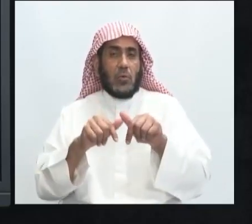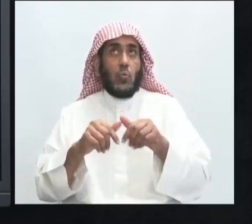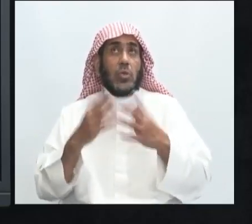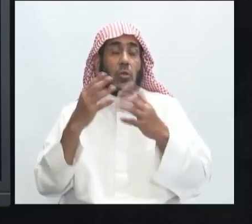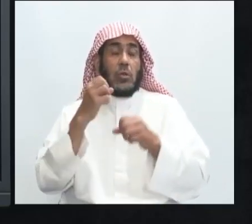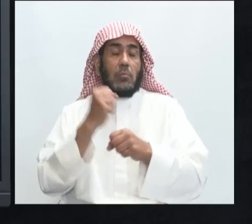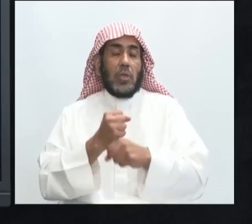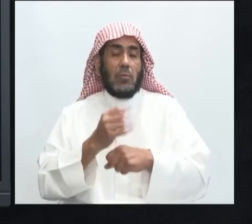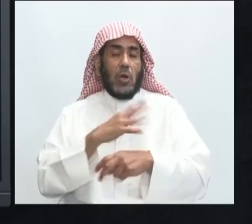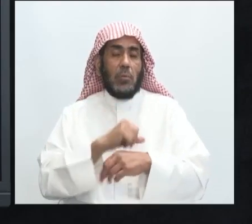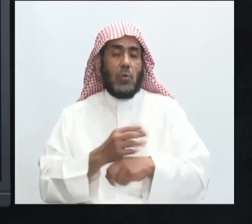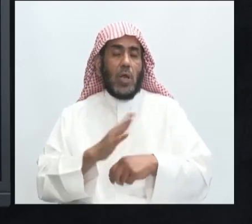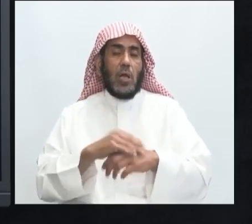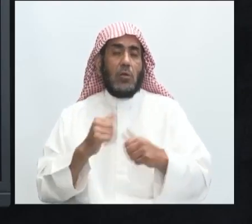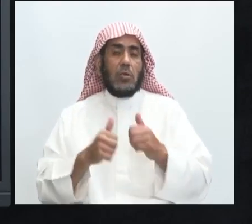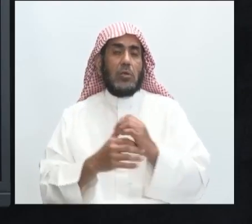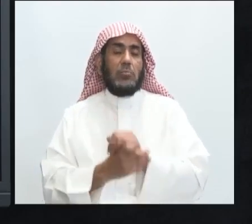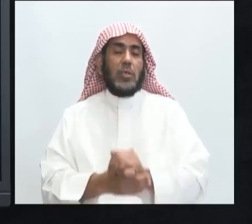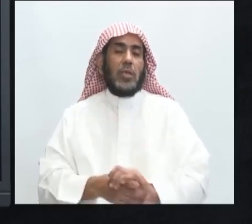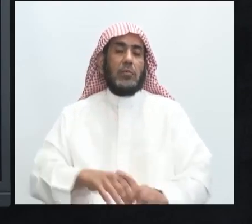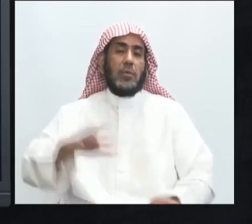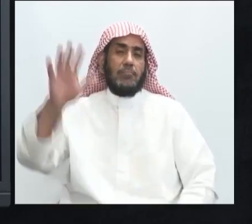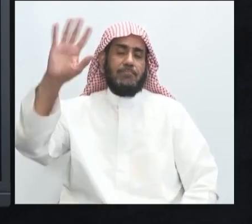وصلى الله وسلم على نبينا محمد وعلى اله وصحبه اجمعين